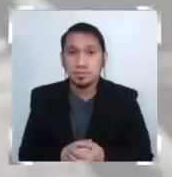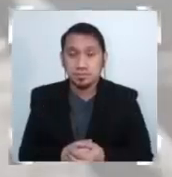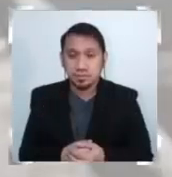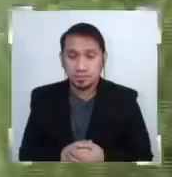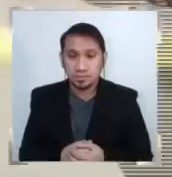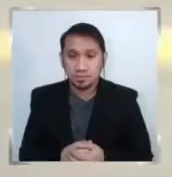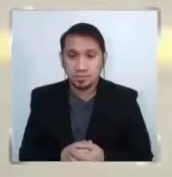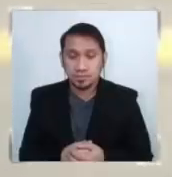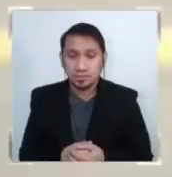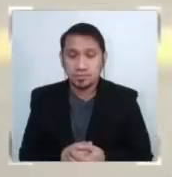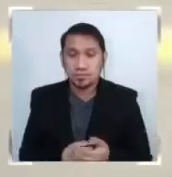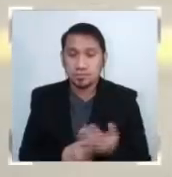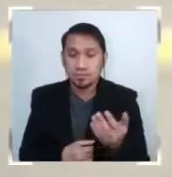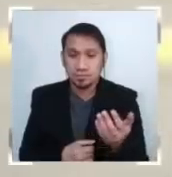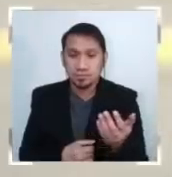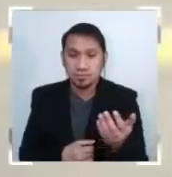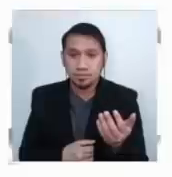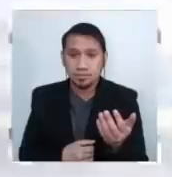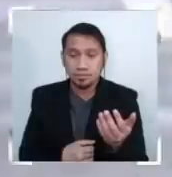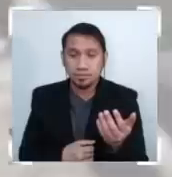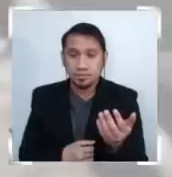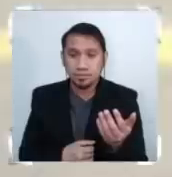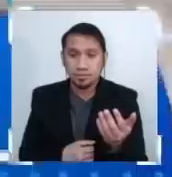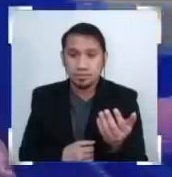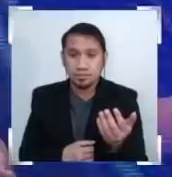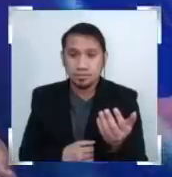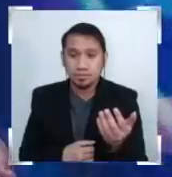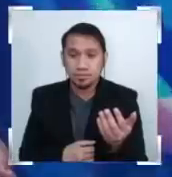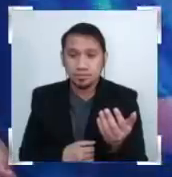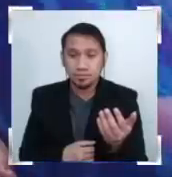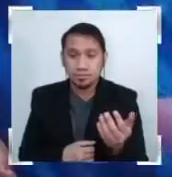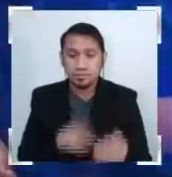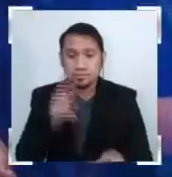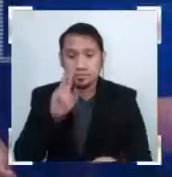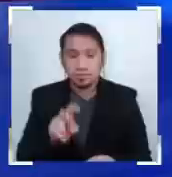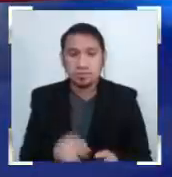Sandra Aguinaldo. Ako si Salima Refran. Kami ang inyong saksi.